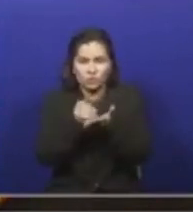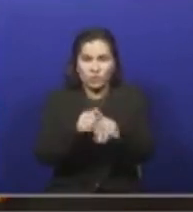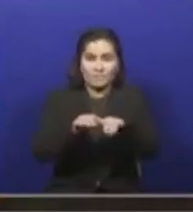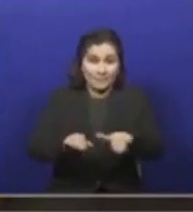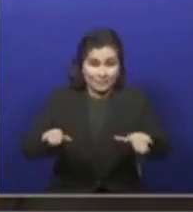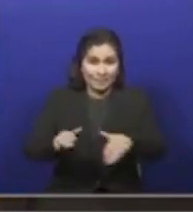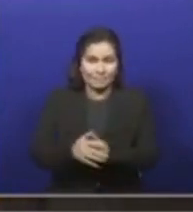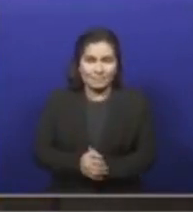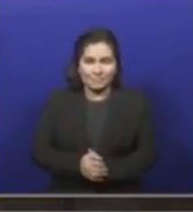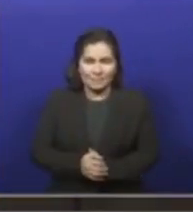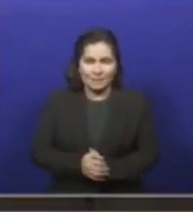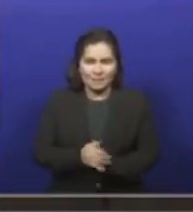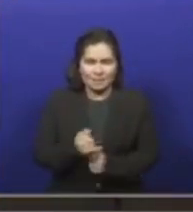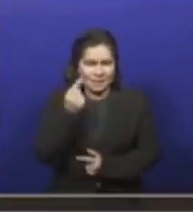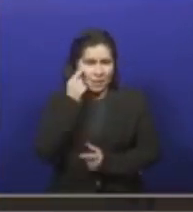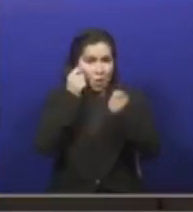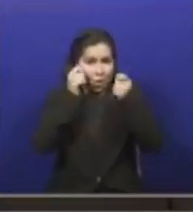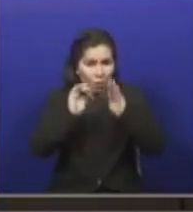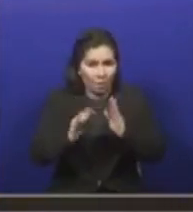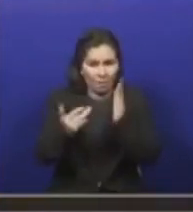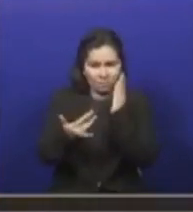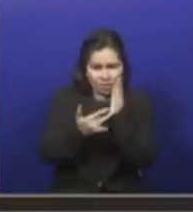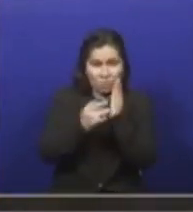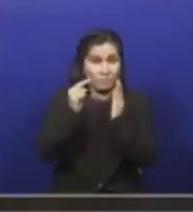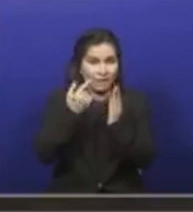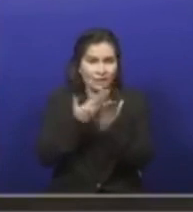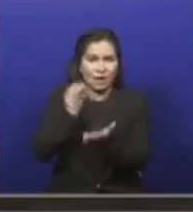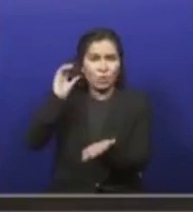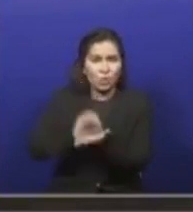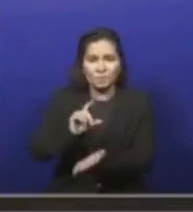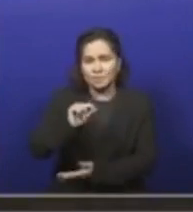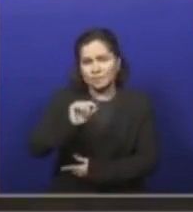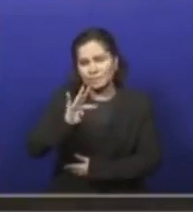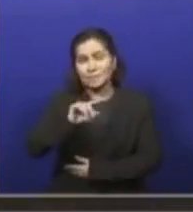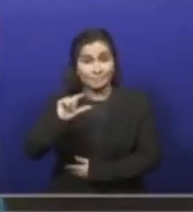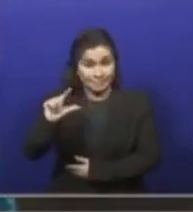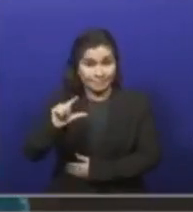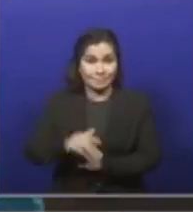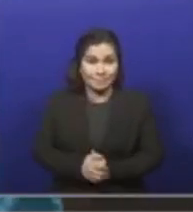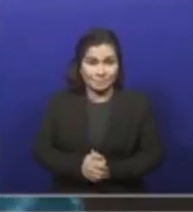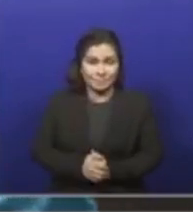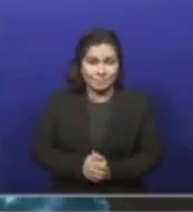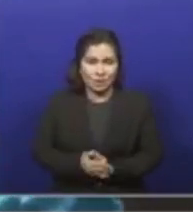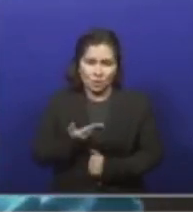ๆออกมาดีไซน์ออกมาคิดค้นนวัตกรรมใหม่ๆท่านให้งบประมาณ24ล้านบาทท่านขอไม่แค่